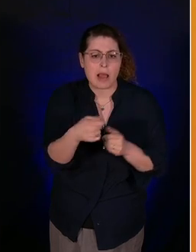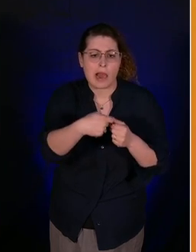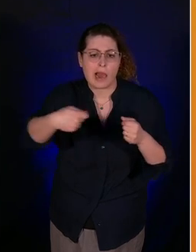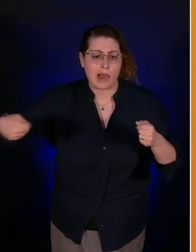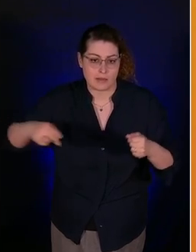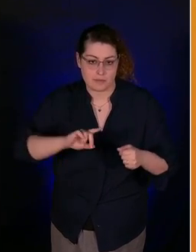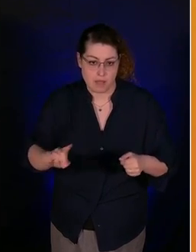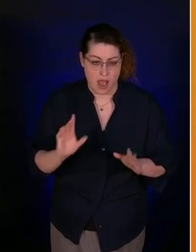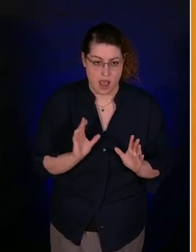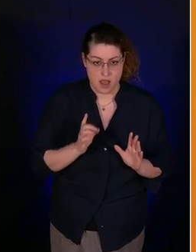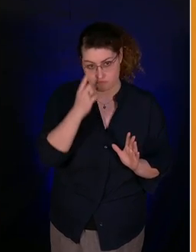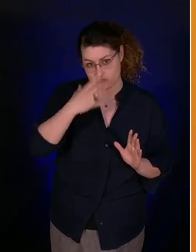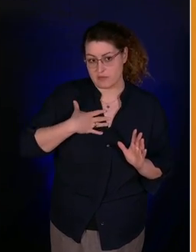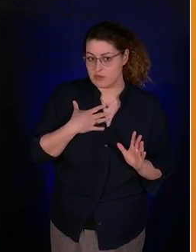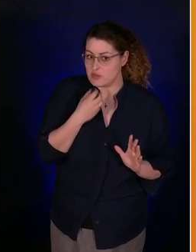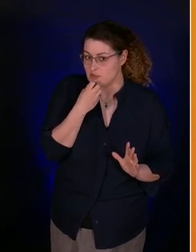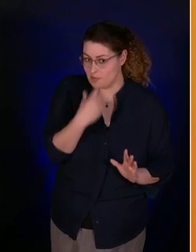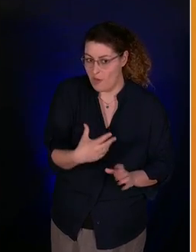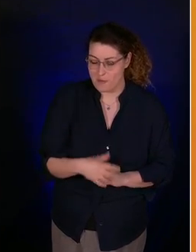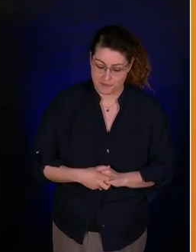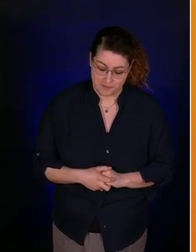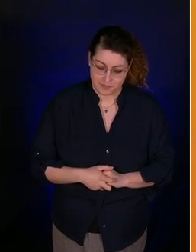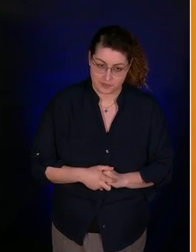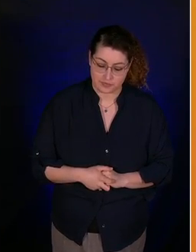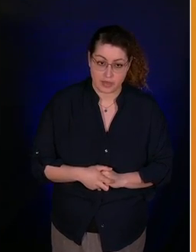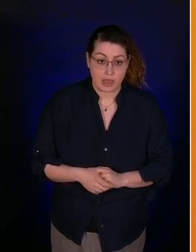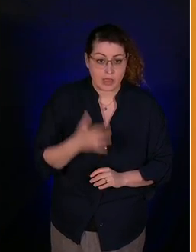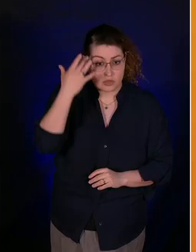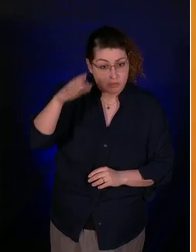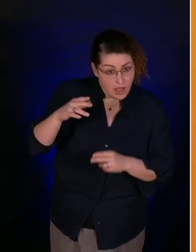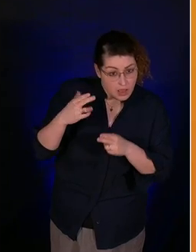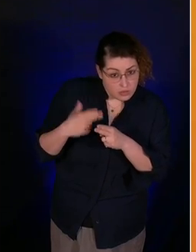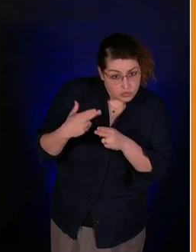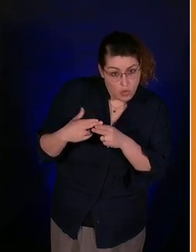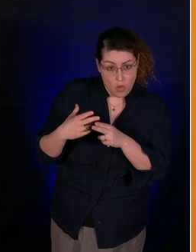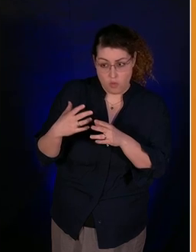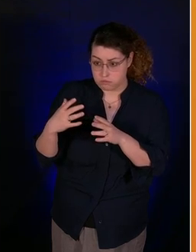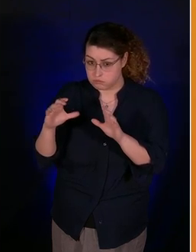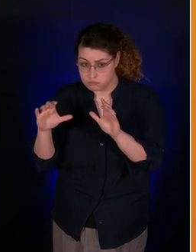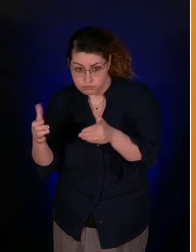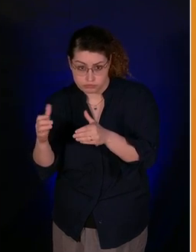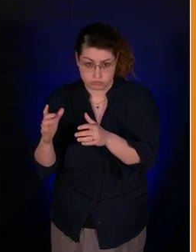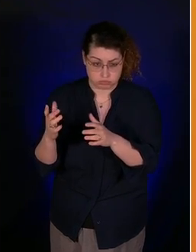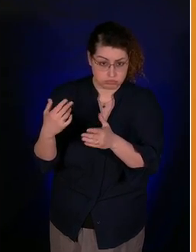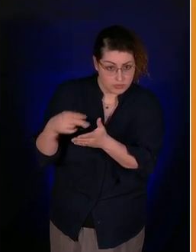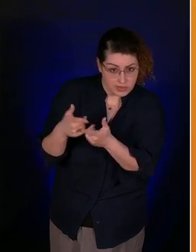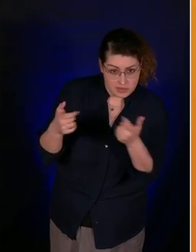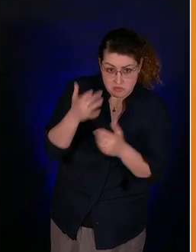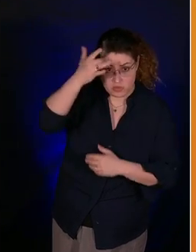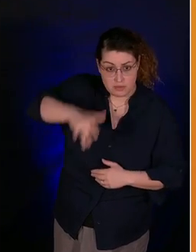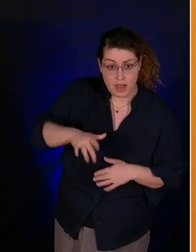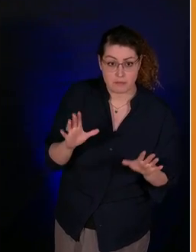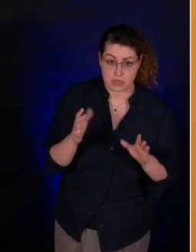je pense que ça va être bien. Alors, je ne connais pas son nom et sa compagnie malheureusement, mais elle est invitée à venir sur